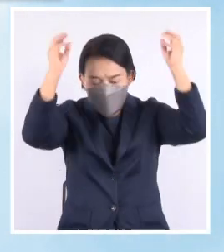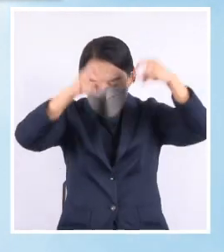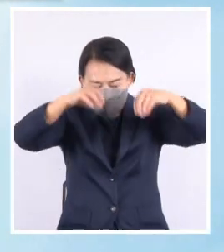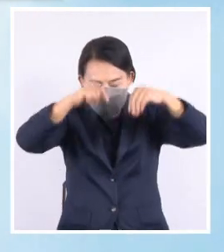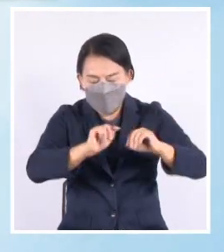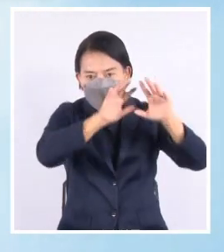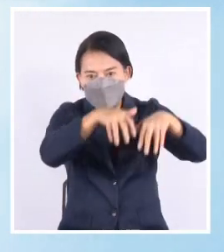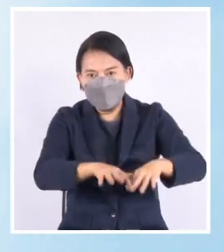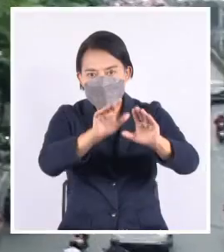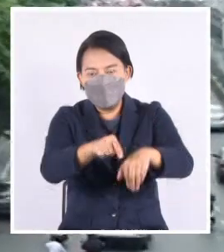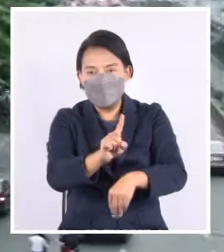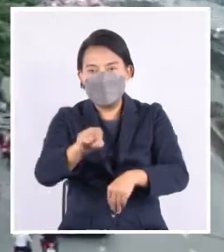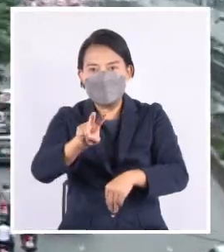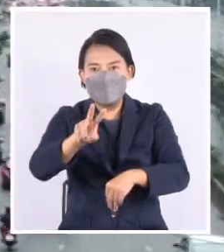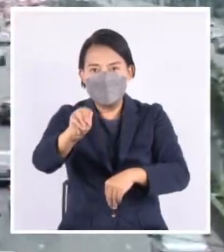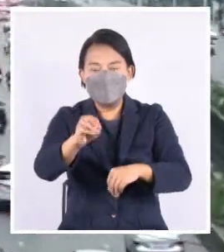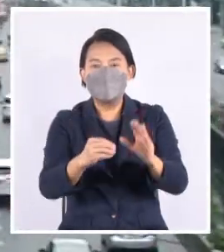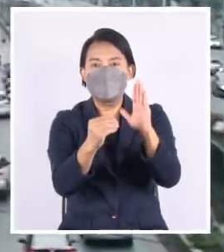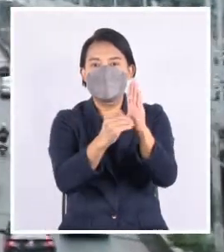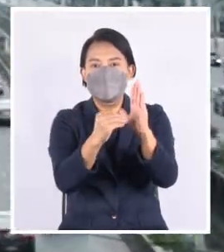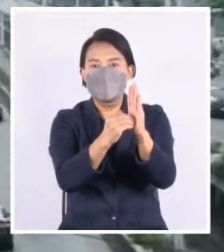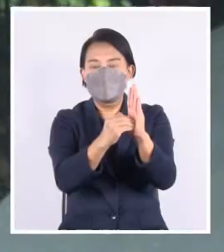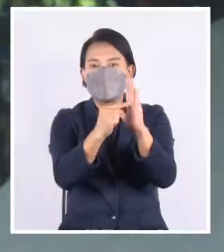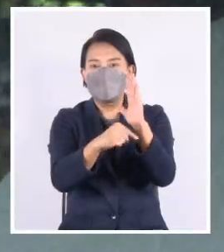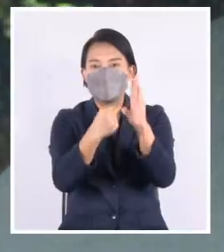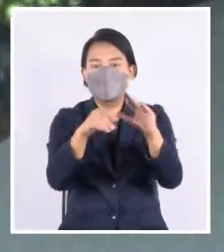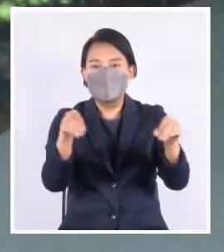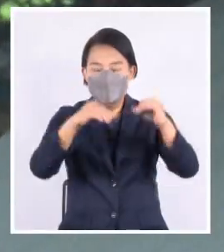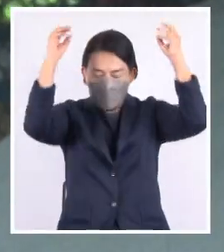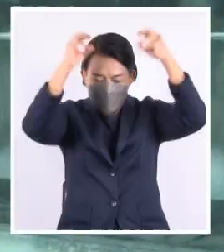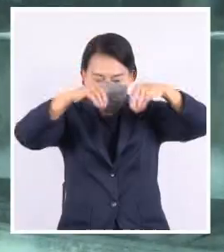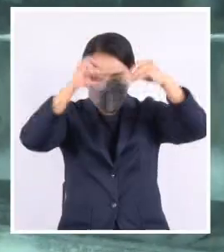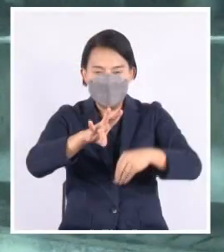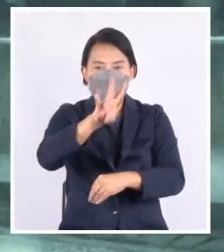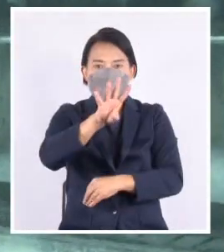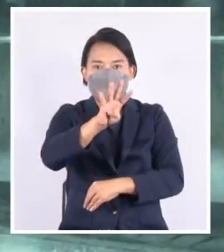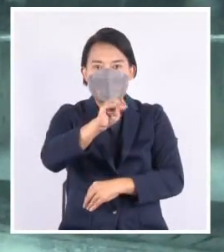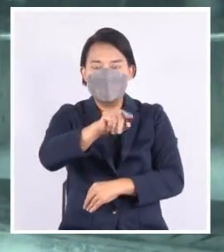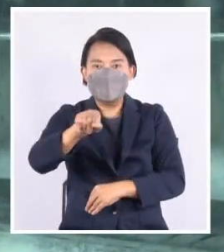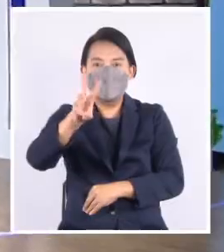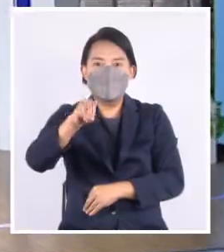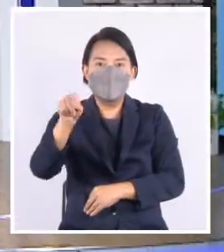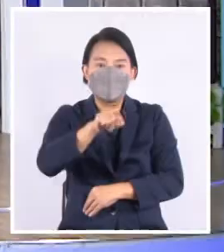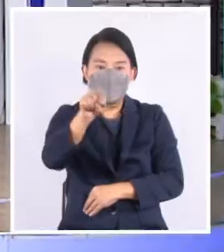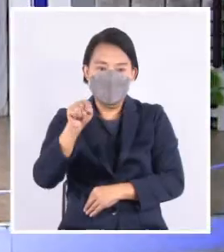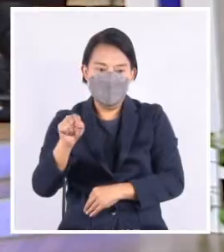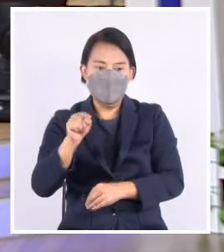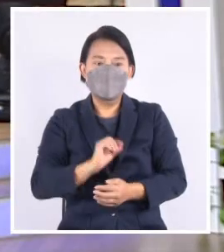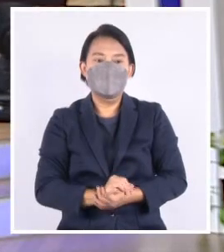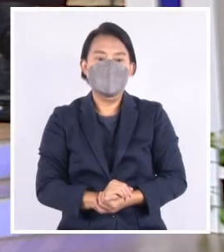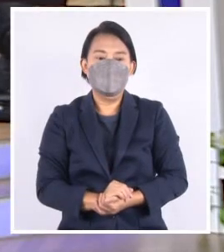คะนองคลื่นสูง 1-2 เมตรกรุงเทพมหานครและปริมณฑลมีฝนฟ้าคะนอง 140-60 ของพื้นที